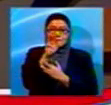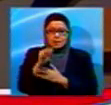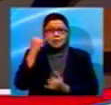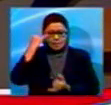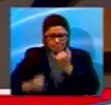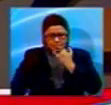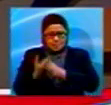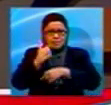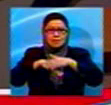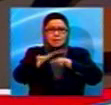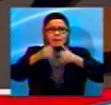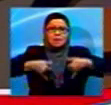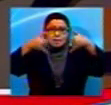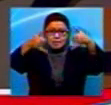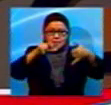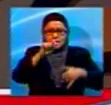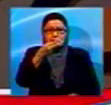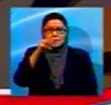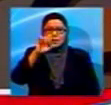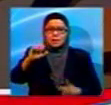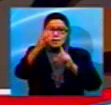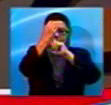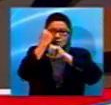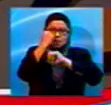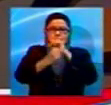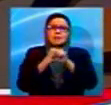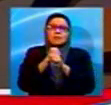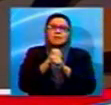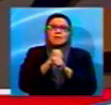adalah 22 tahun lalu iaitu pada tahun